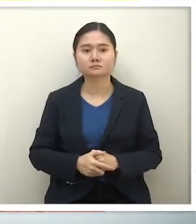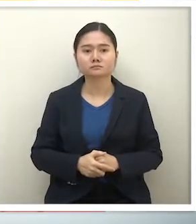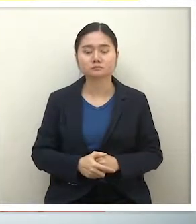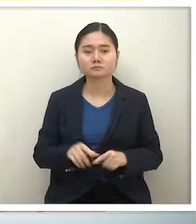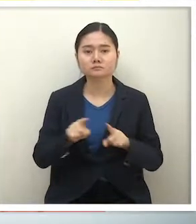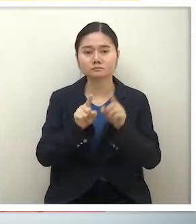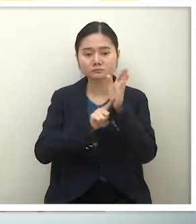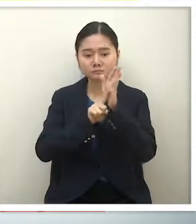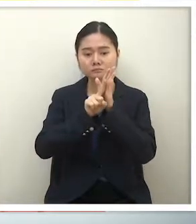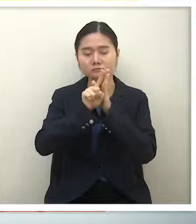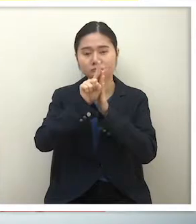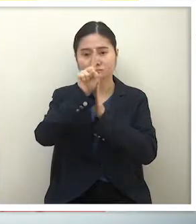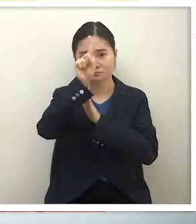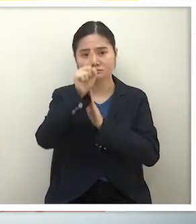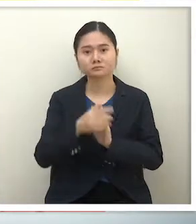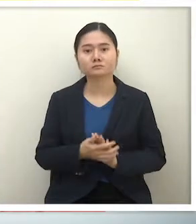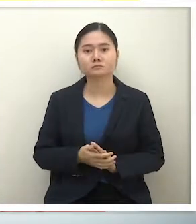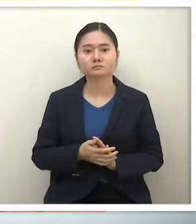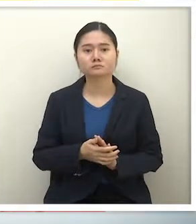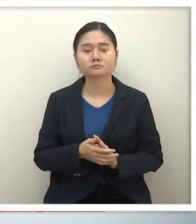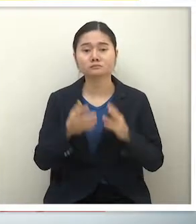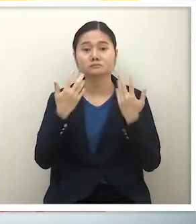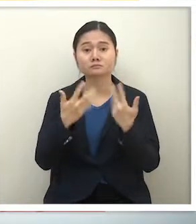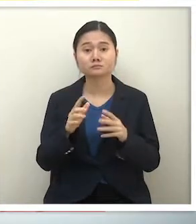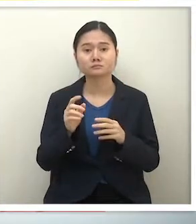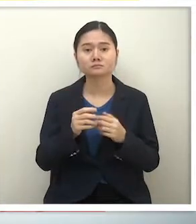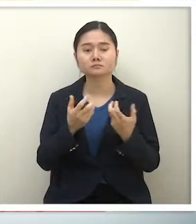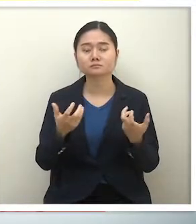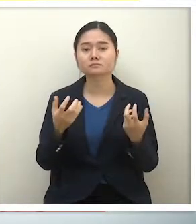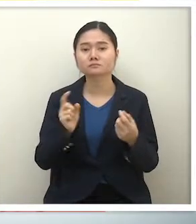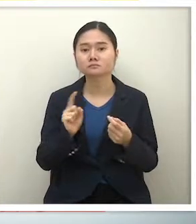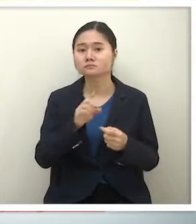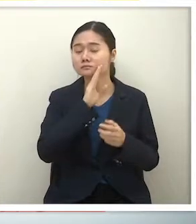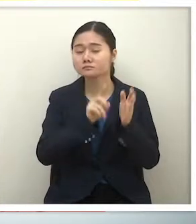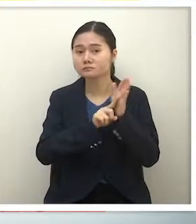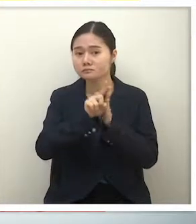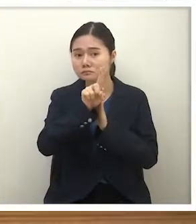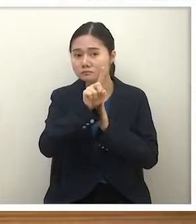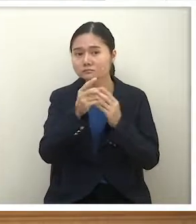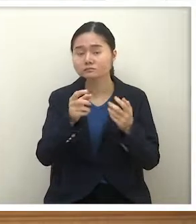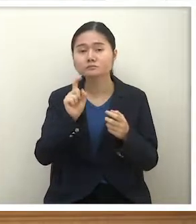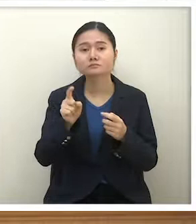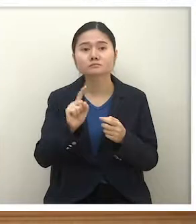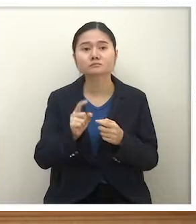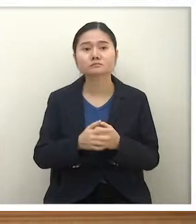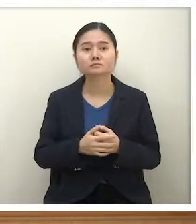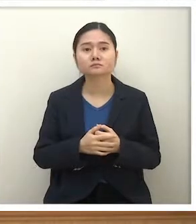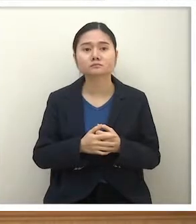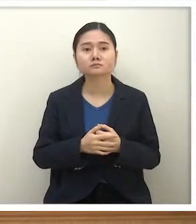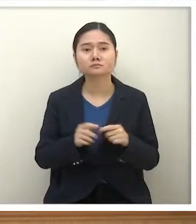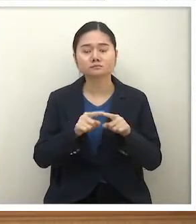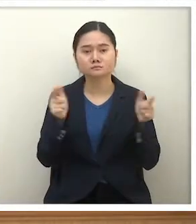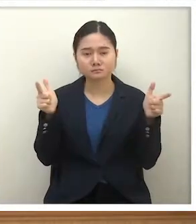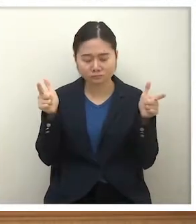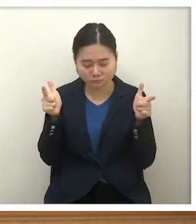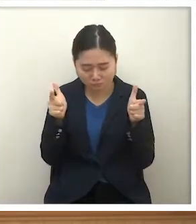ขาจะสูงขึ้นเรื่อยๆสูงขึ้นเรื่อยๆและวัตถุต้องเป็นไงครับเมื่อสูงขึ้นวัตถุจะเป็นไงฮะเล็กล